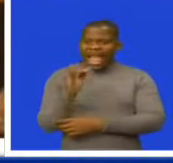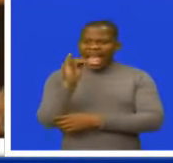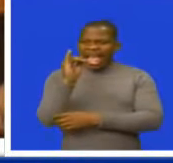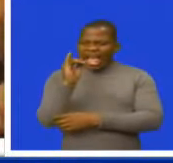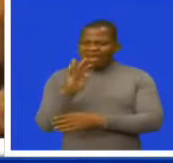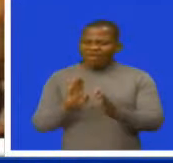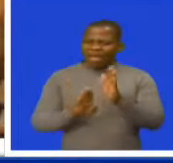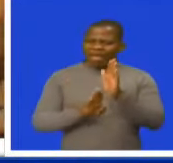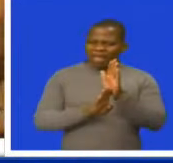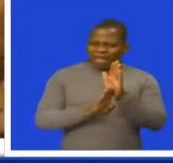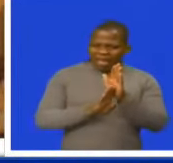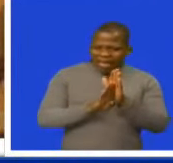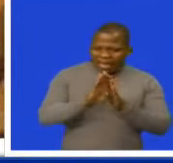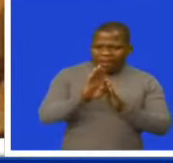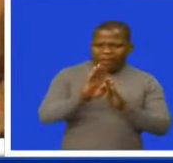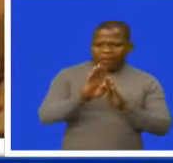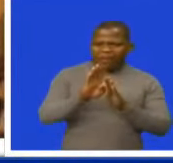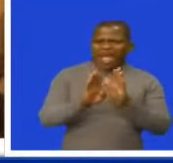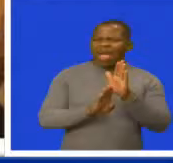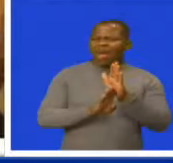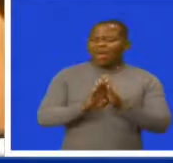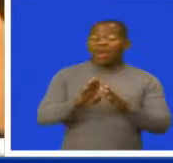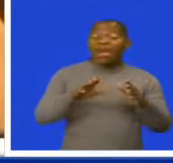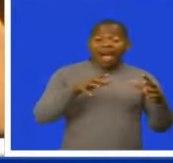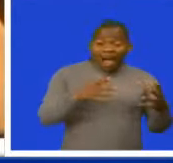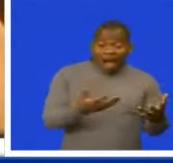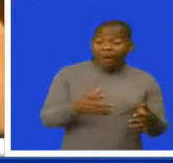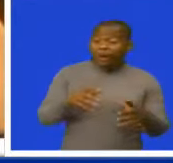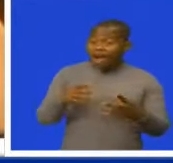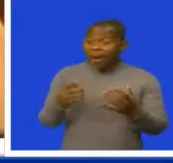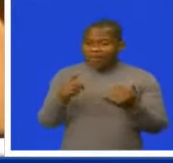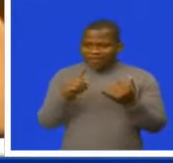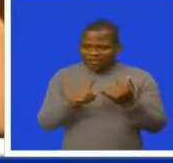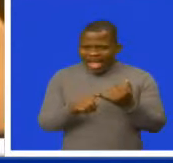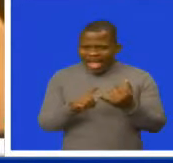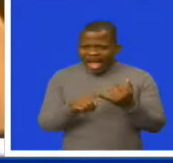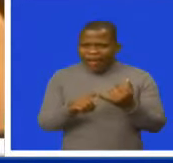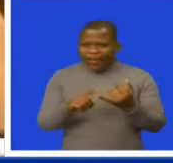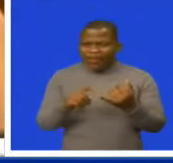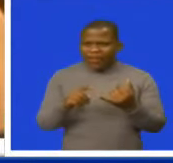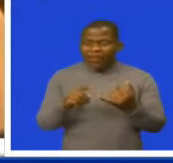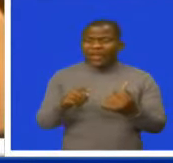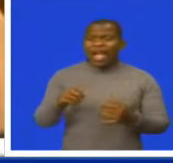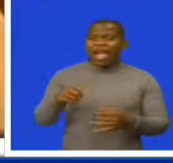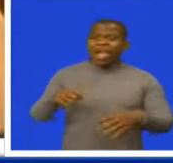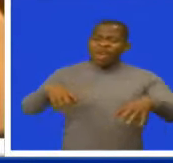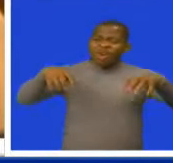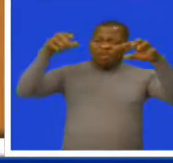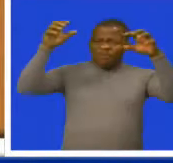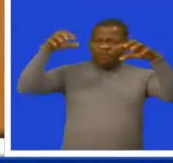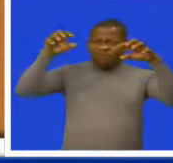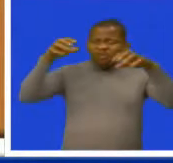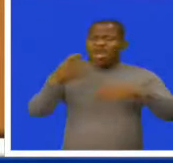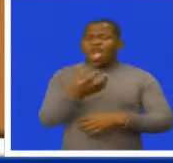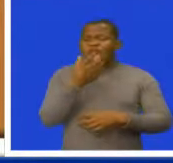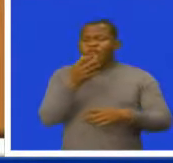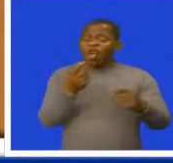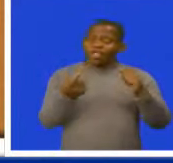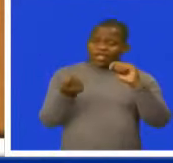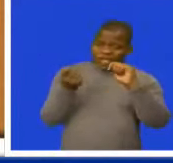Ibuka tindzaba teguquguquka kwesimo setelitulu lesithi climate change. Lapho kubonakele kokuthi nasibuka